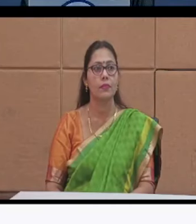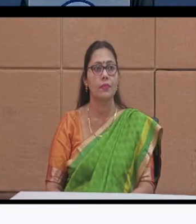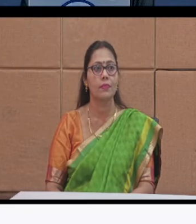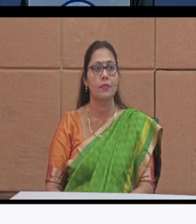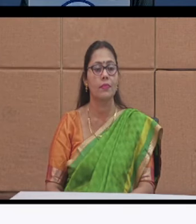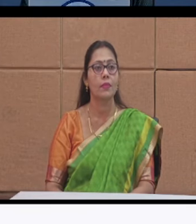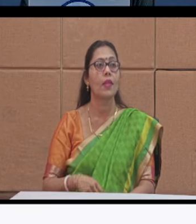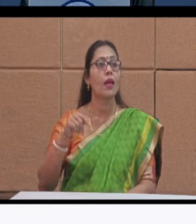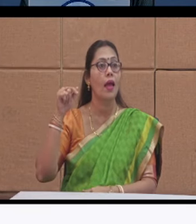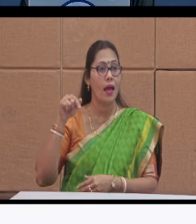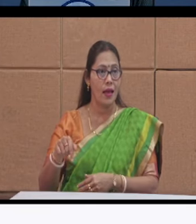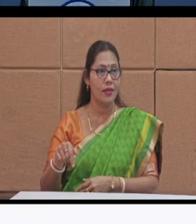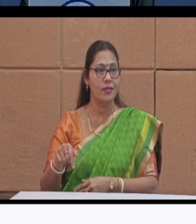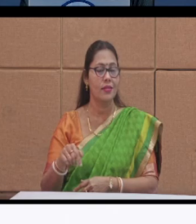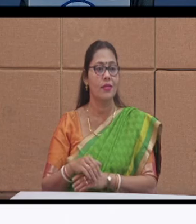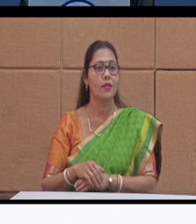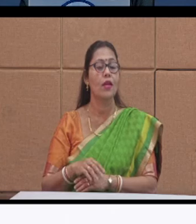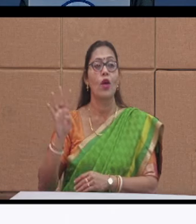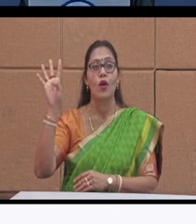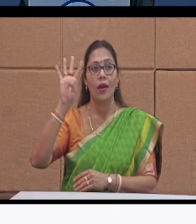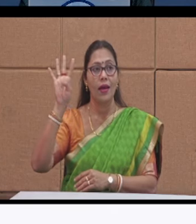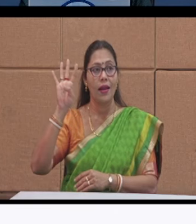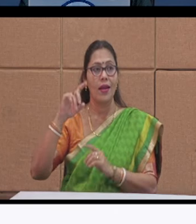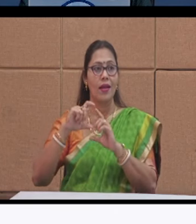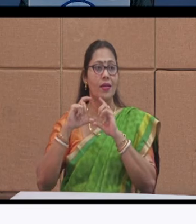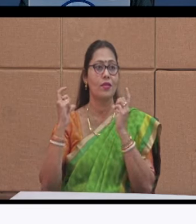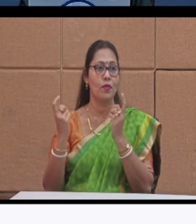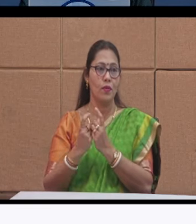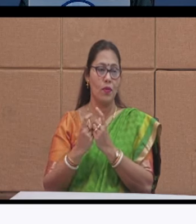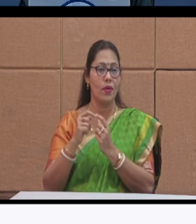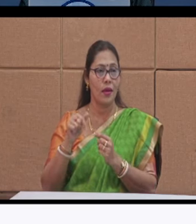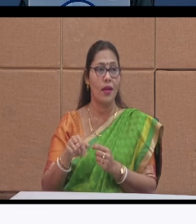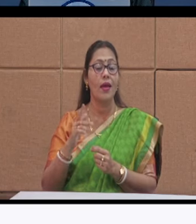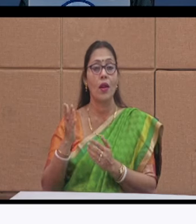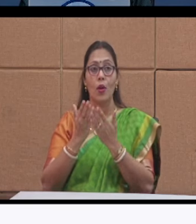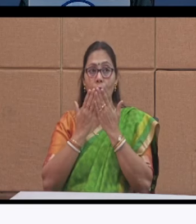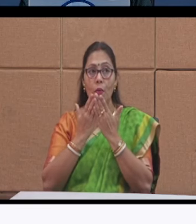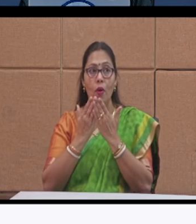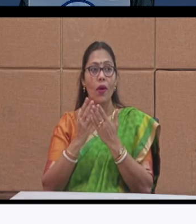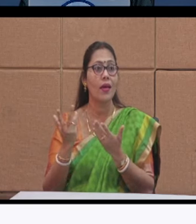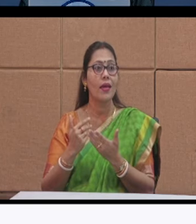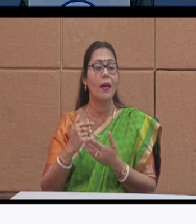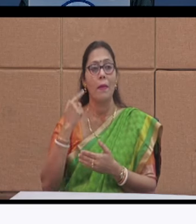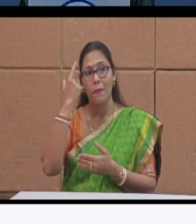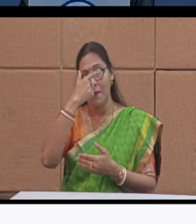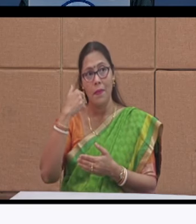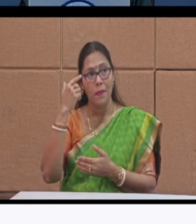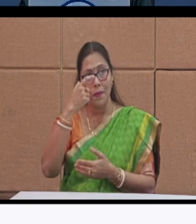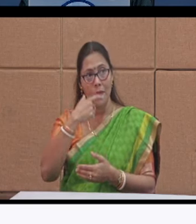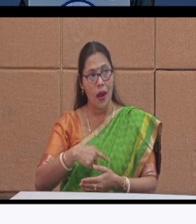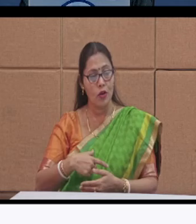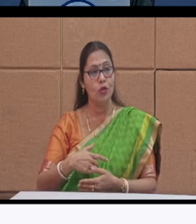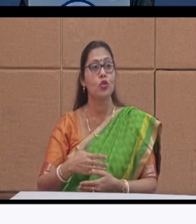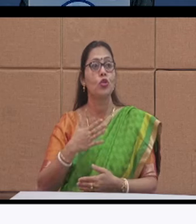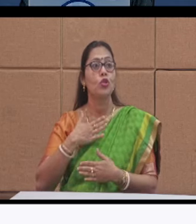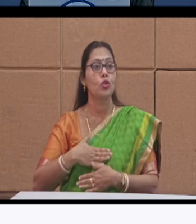করি আজকে চতুর্থ শ্রেণীর একটি গুরুত্বপূর্ণ পাঠ মানুষের শরীরে